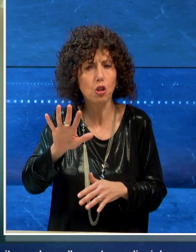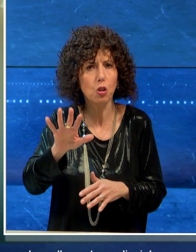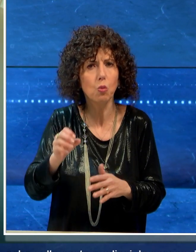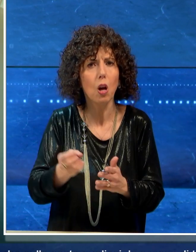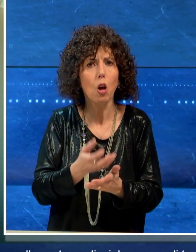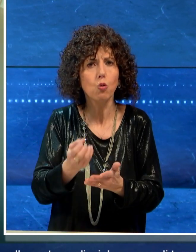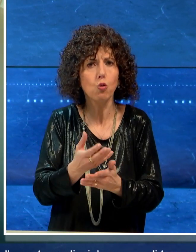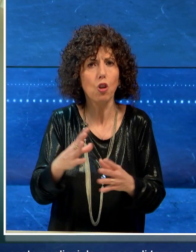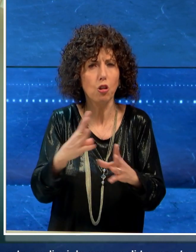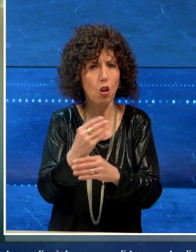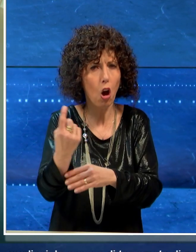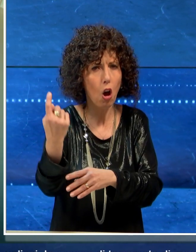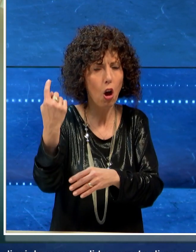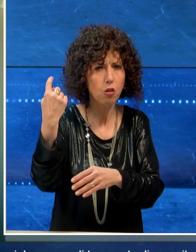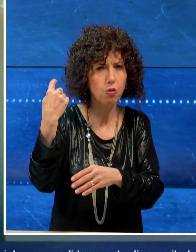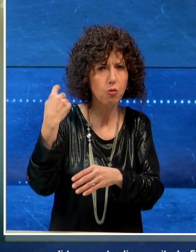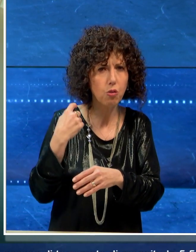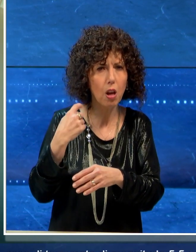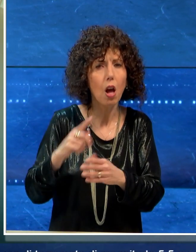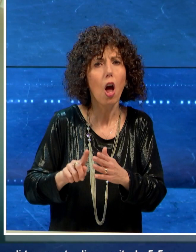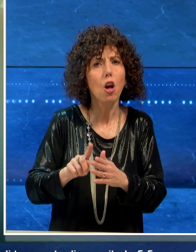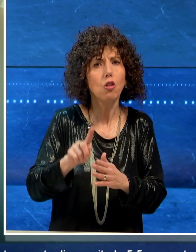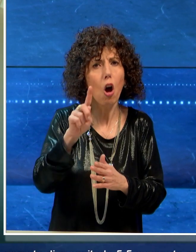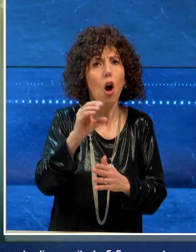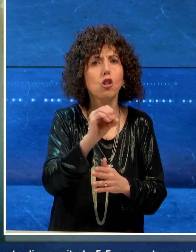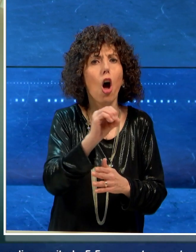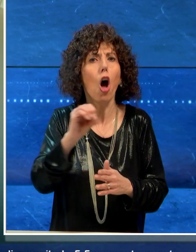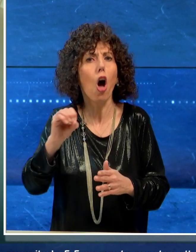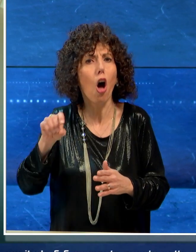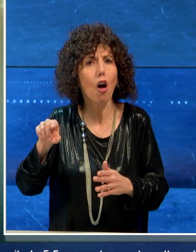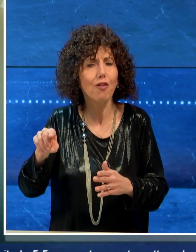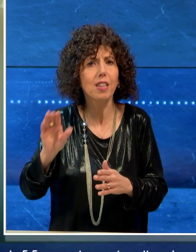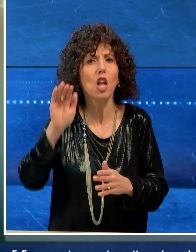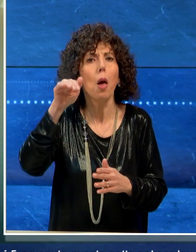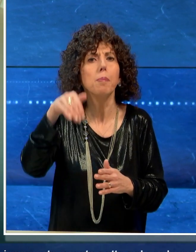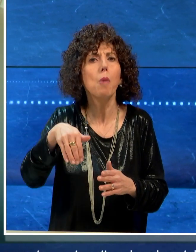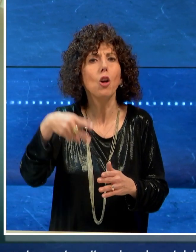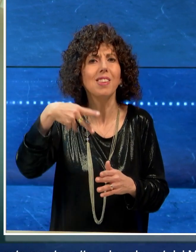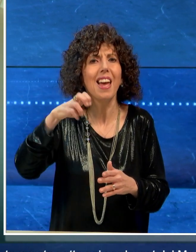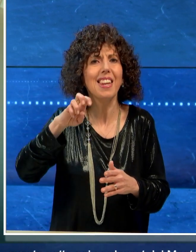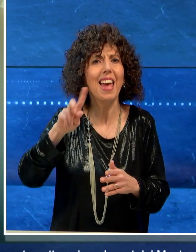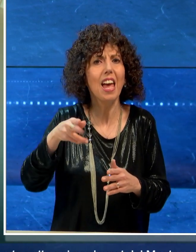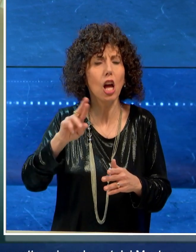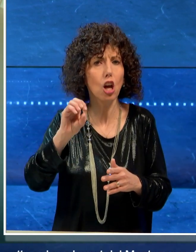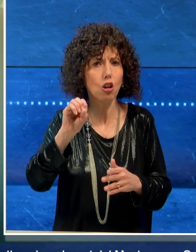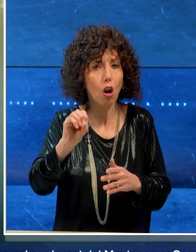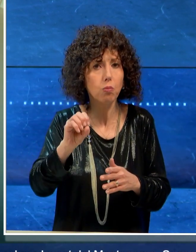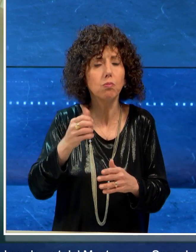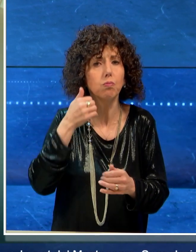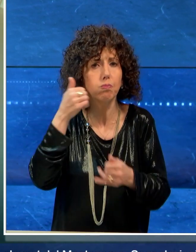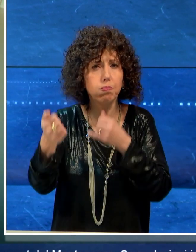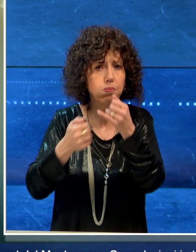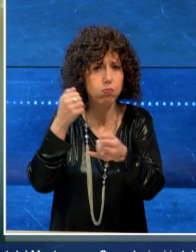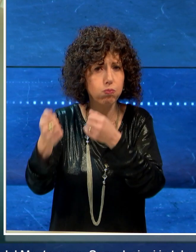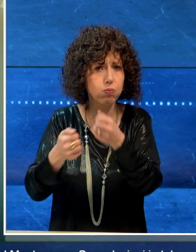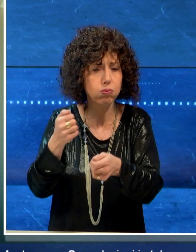avvenuta la scorsa notte nel nordovest del Montenegro segnalazioni sono